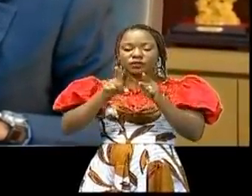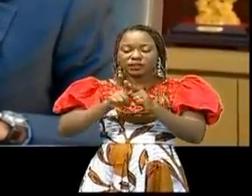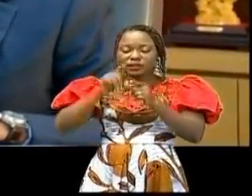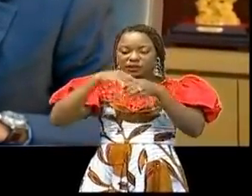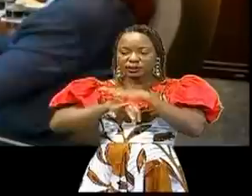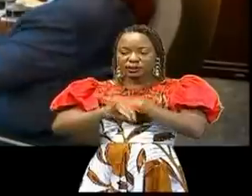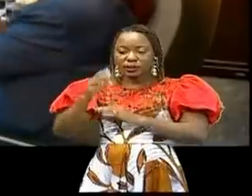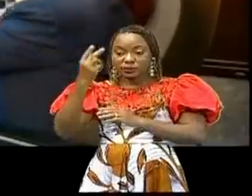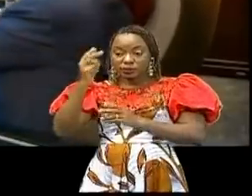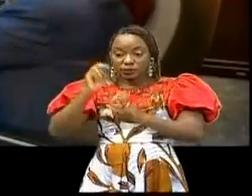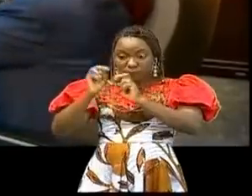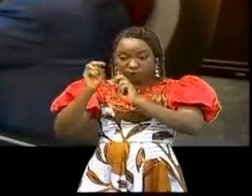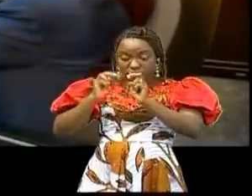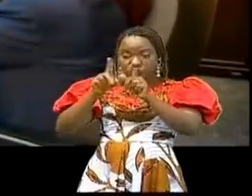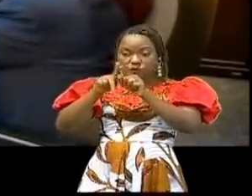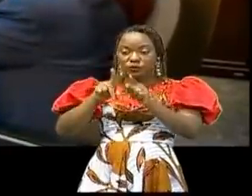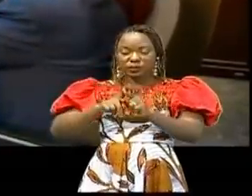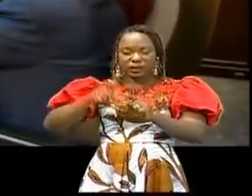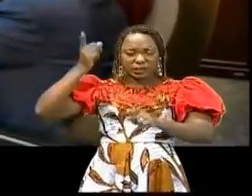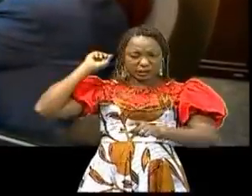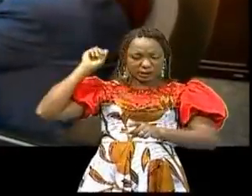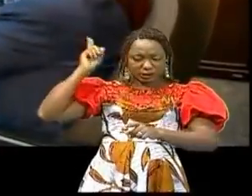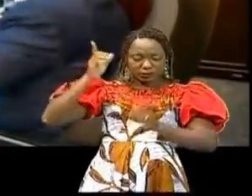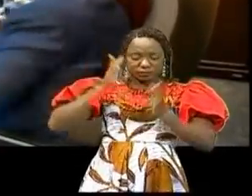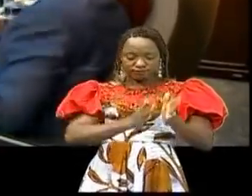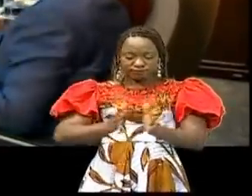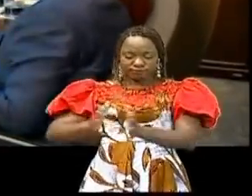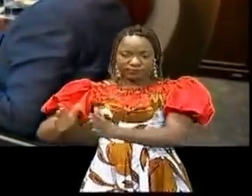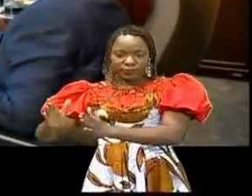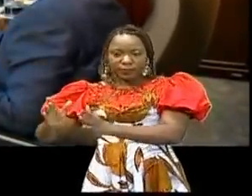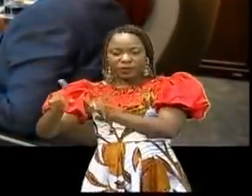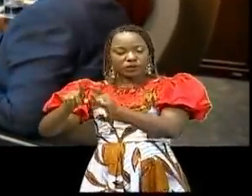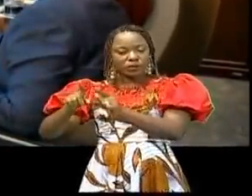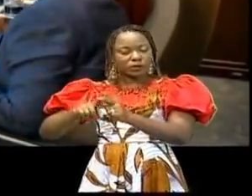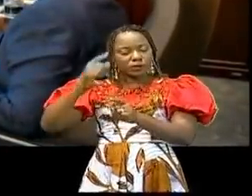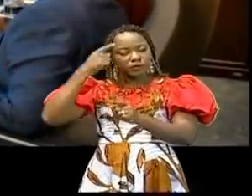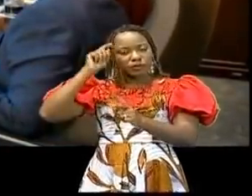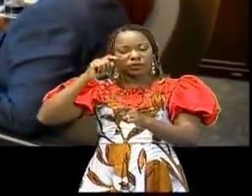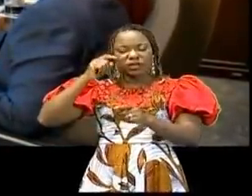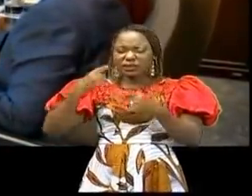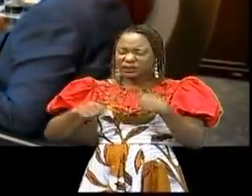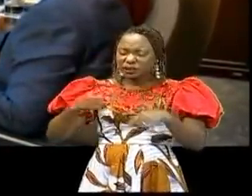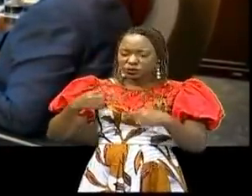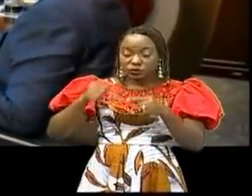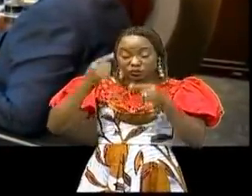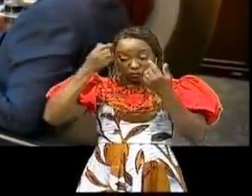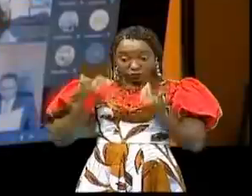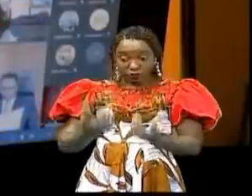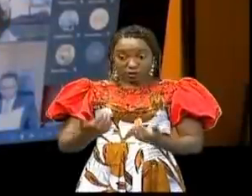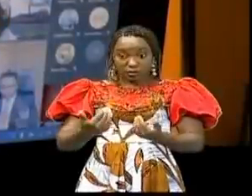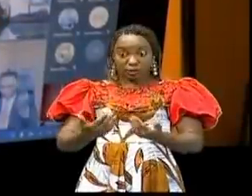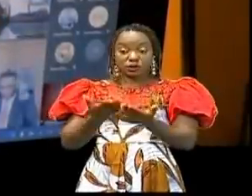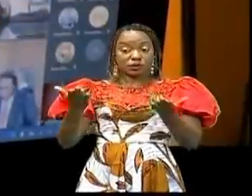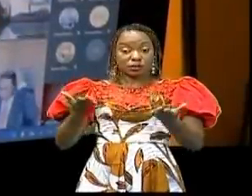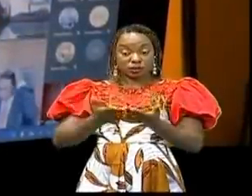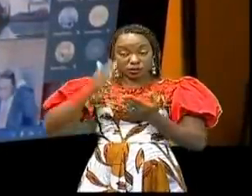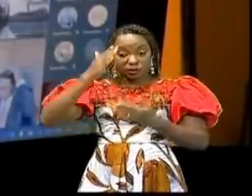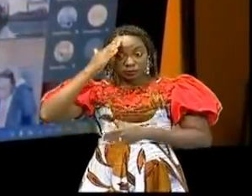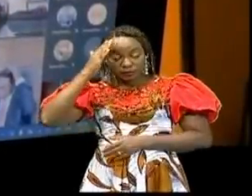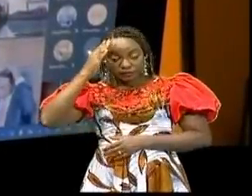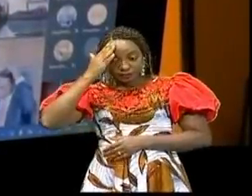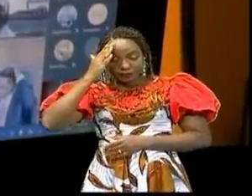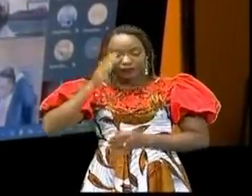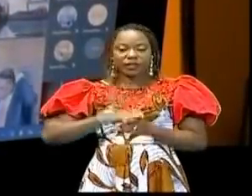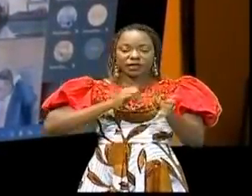deux dimensions qui, à l'époque de son élaboration, n'étaient pas des sujets de grande urgence comme ils le sont actuellement, à savoir